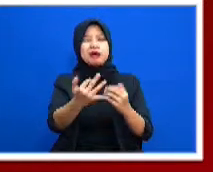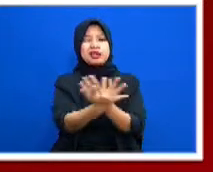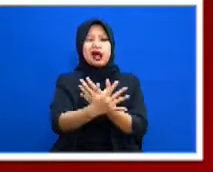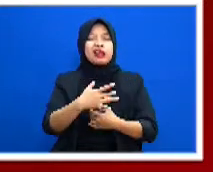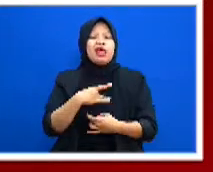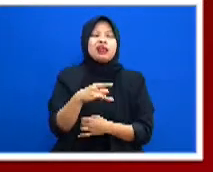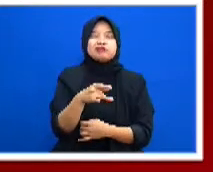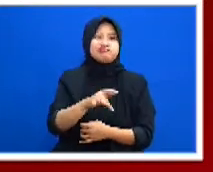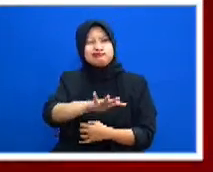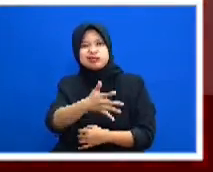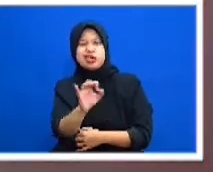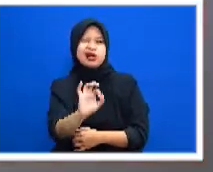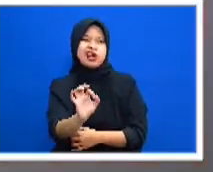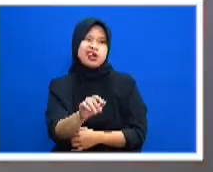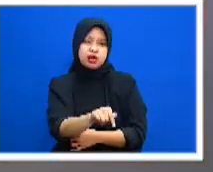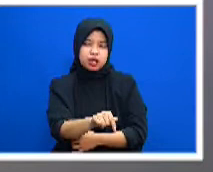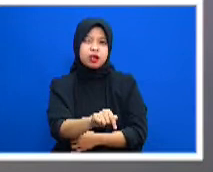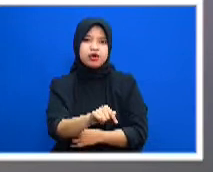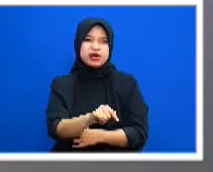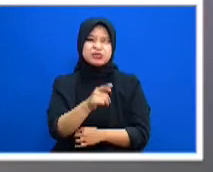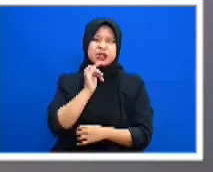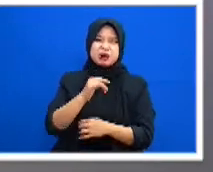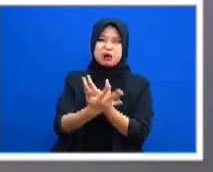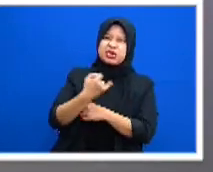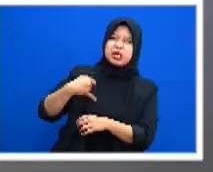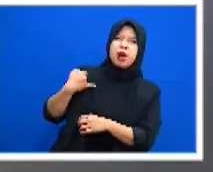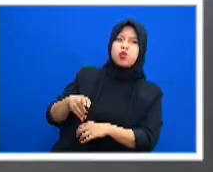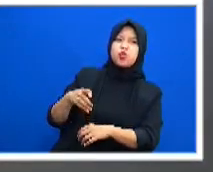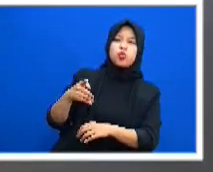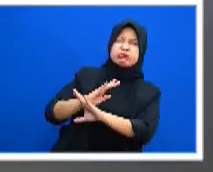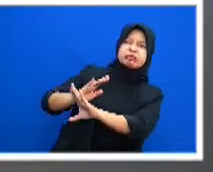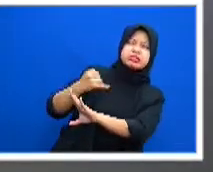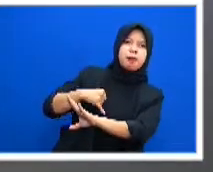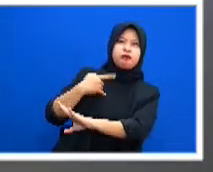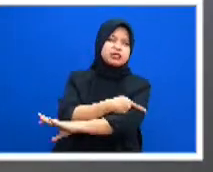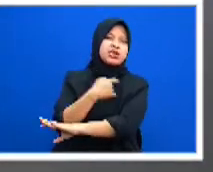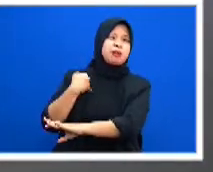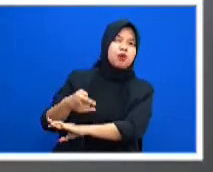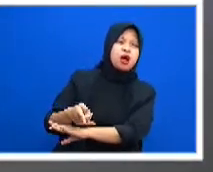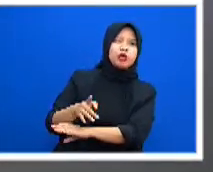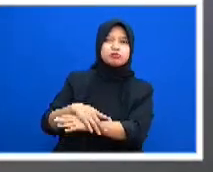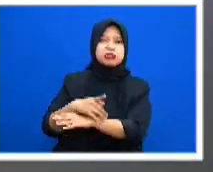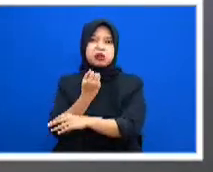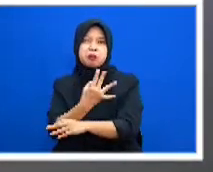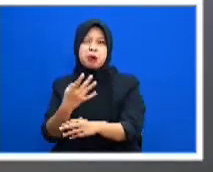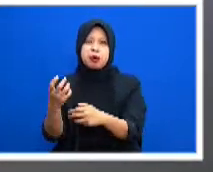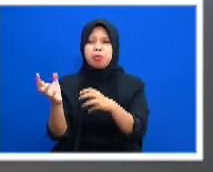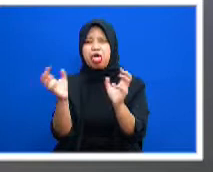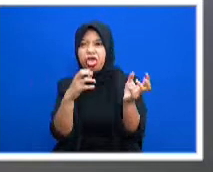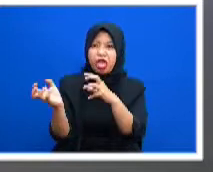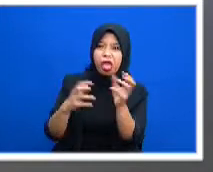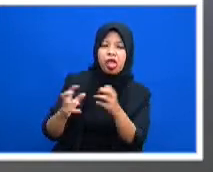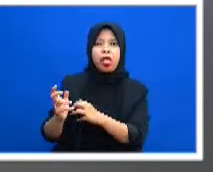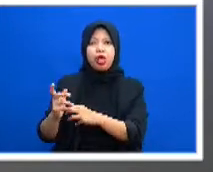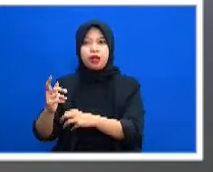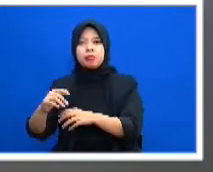bahkan terkesan menghindar. Bahkan kadang-kala melakukan konflik dengan petugas nakes yang hendak melakukan